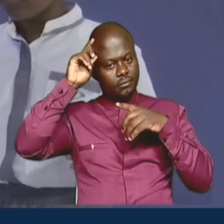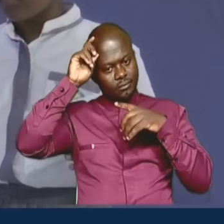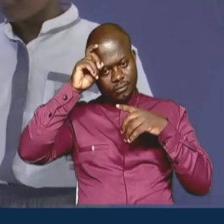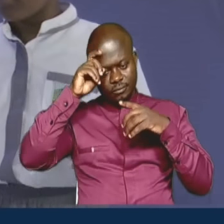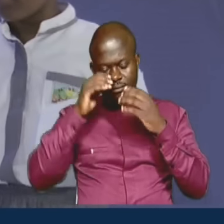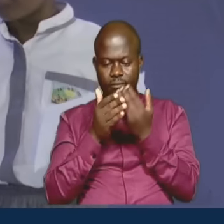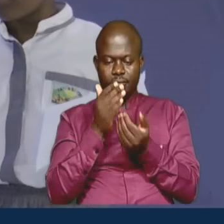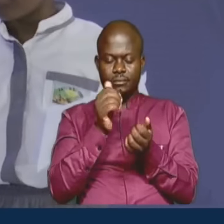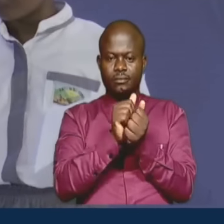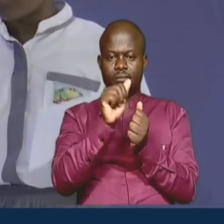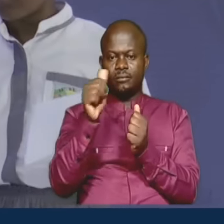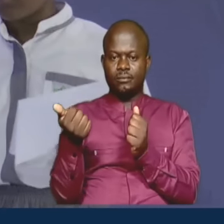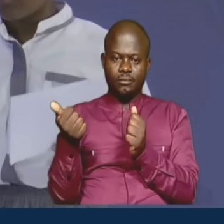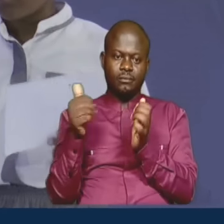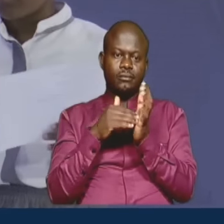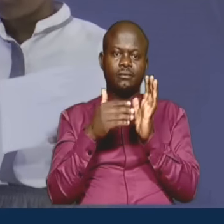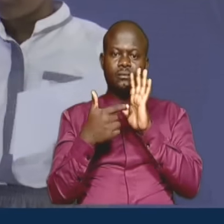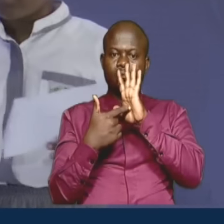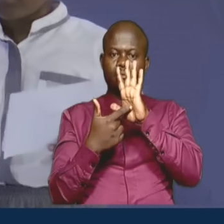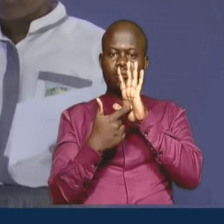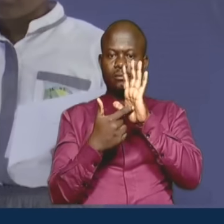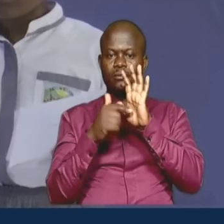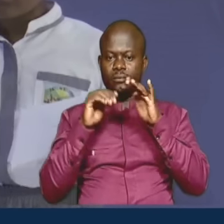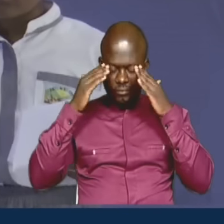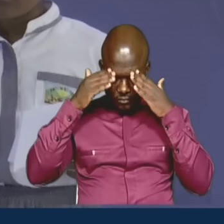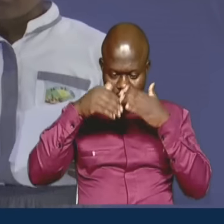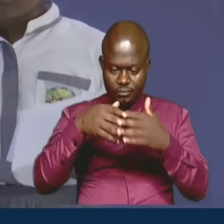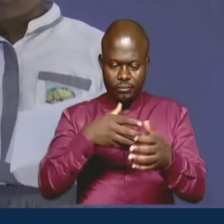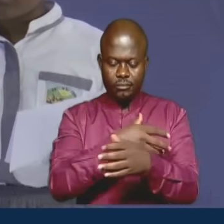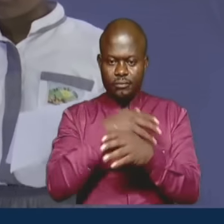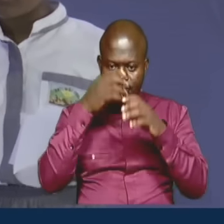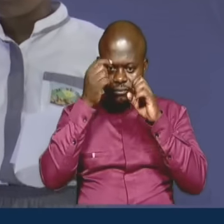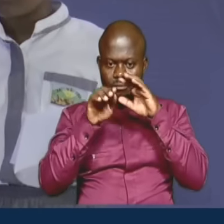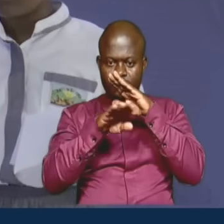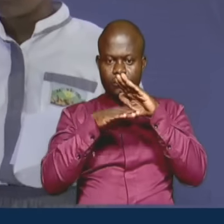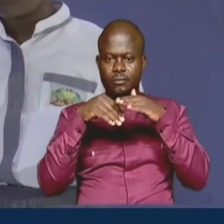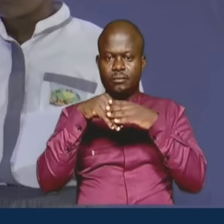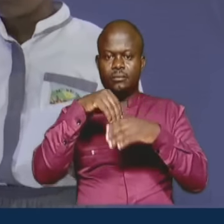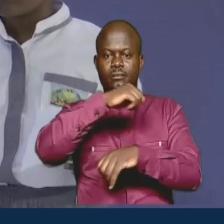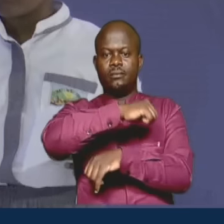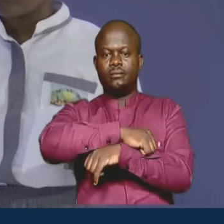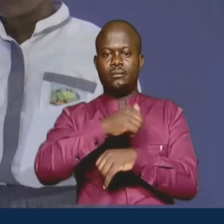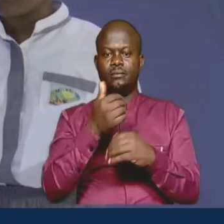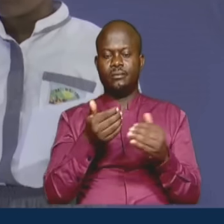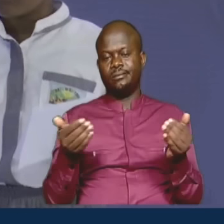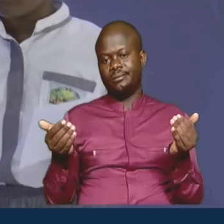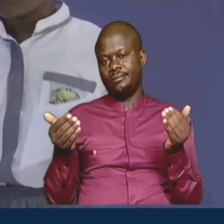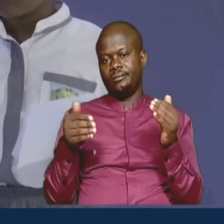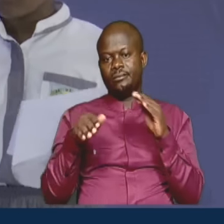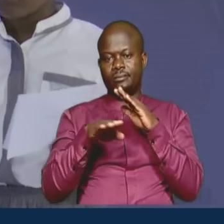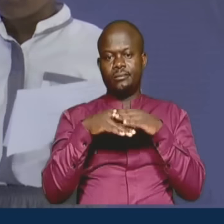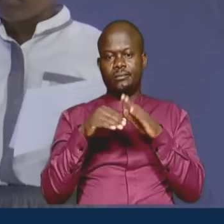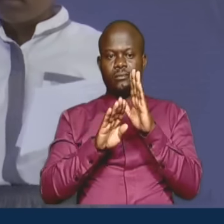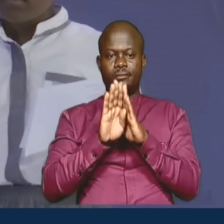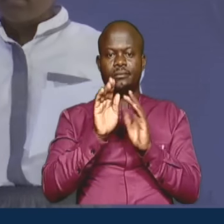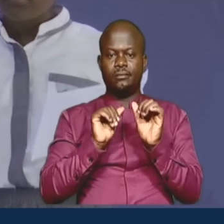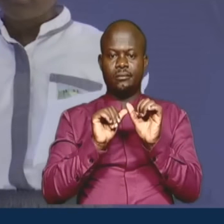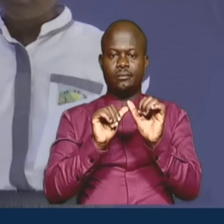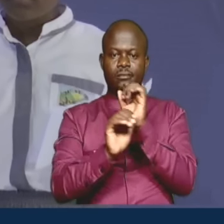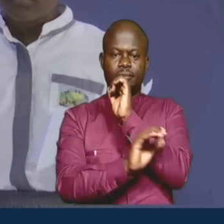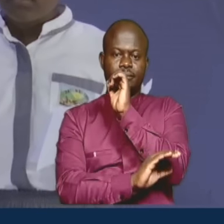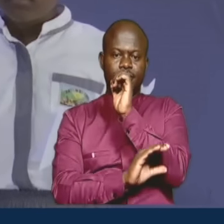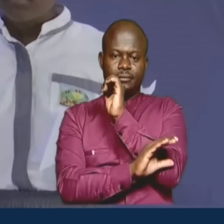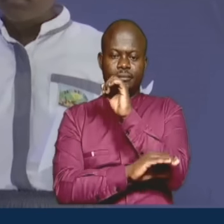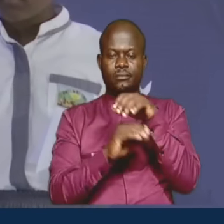uburere n'ibindi yashimangiye kandi ko gushyira imbaraga mu burezi bw'ibanze mu mashuri y'abana bato ari umusingi w'iterambere rirambye ry'ibihugu